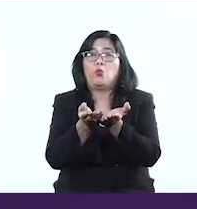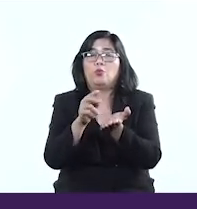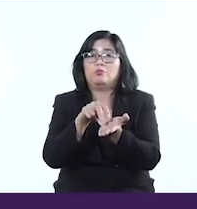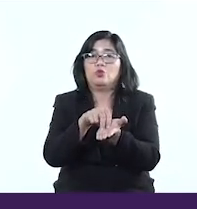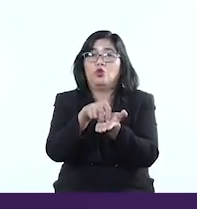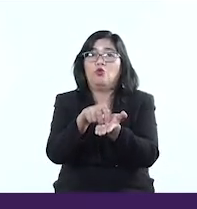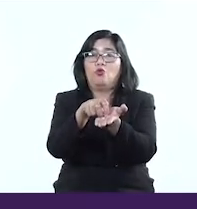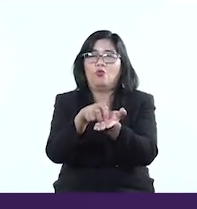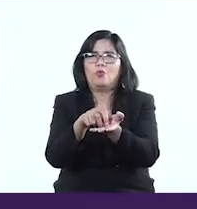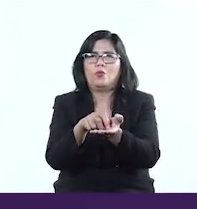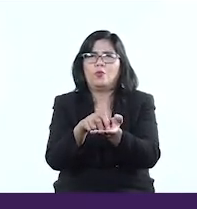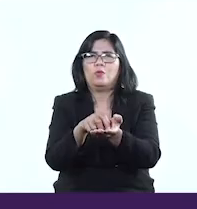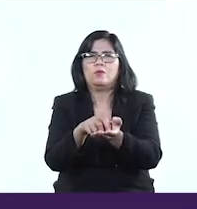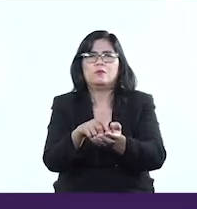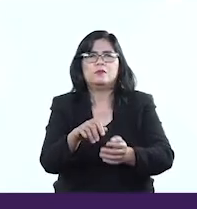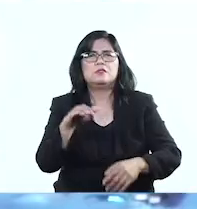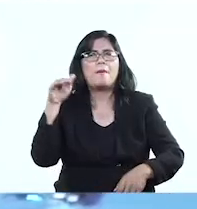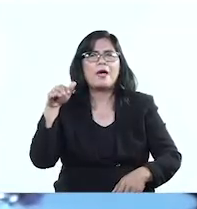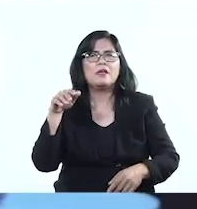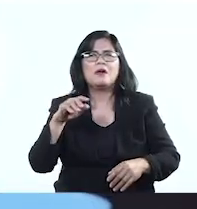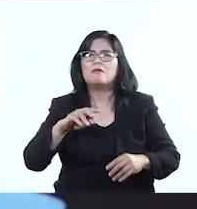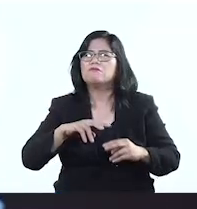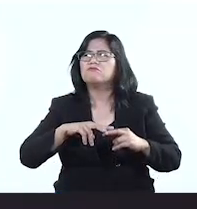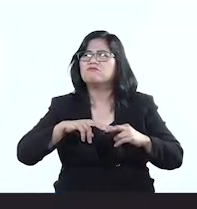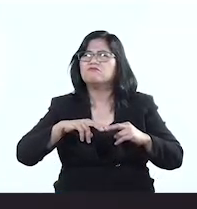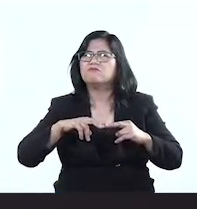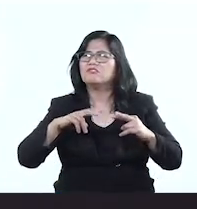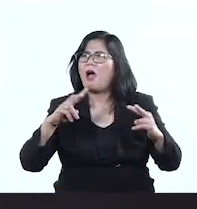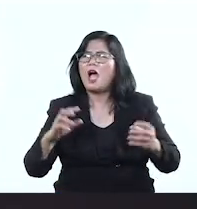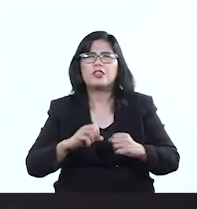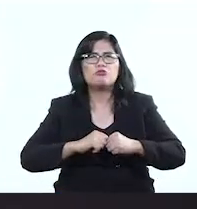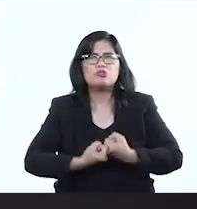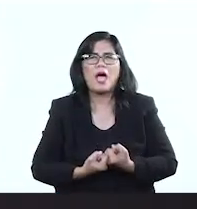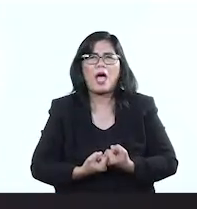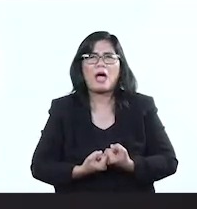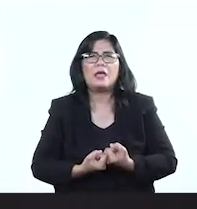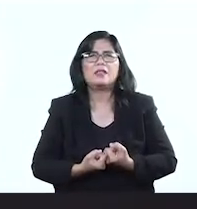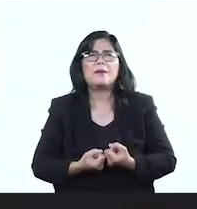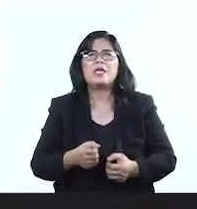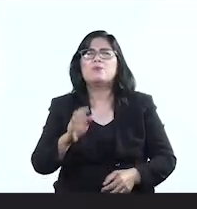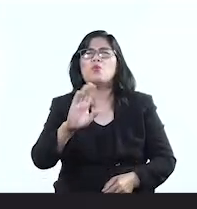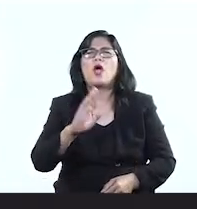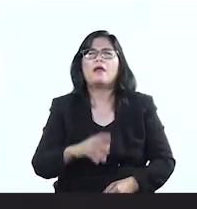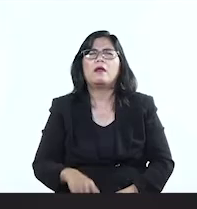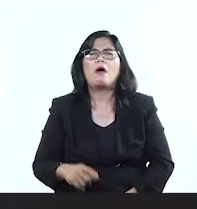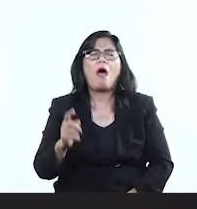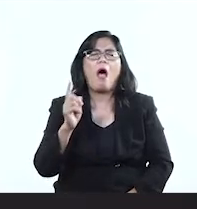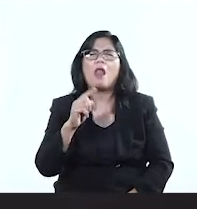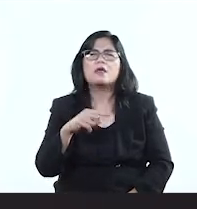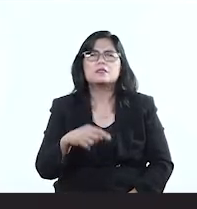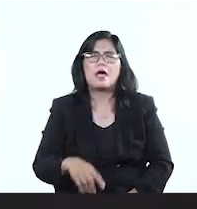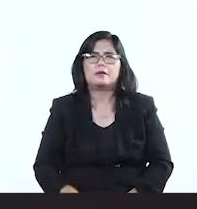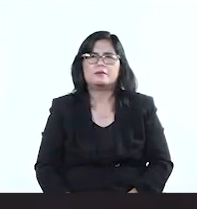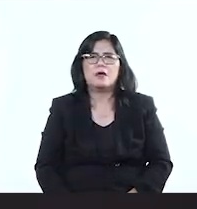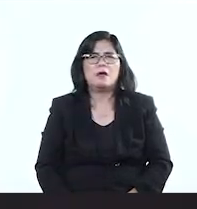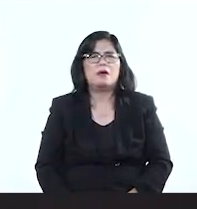hai hidup di zaman yang sangat rusak Hai Tapi itu bukan alasan Jangan sore hari bekal ya pendeta Kita sebagai anak muda sekarang